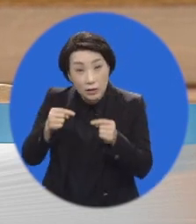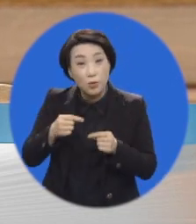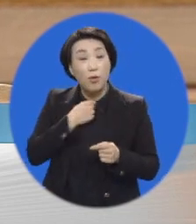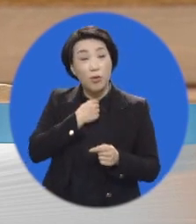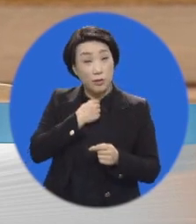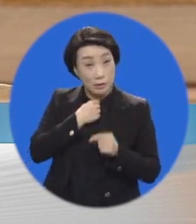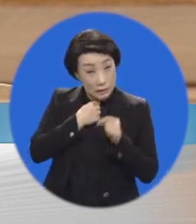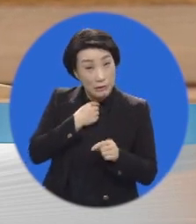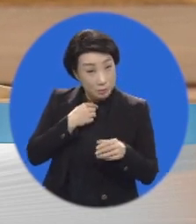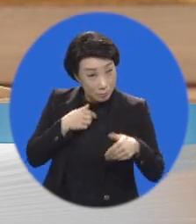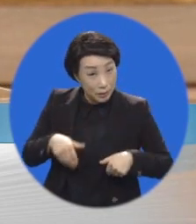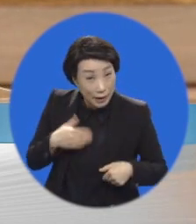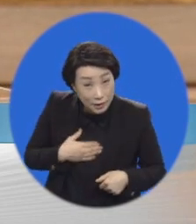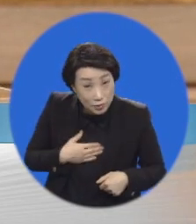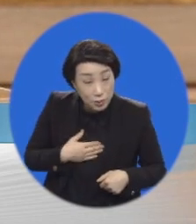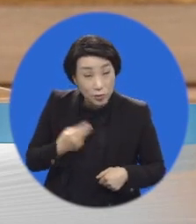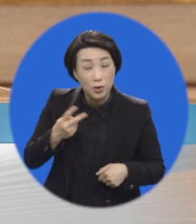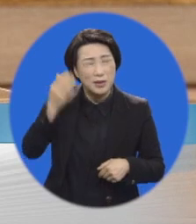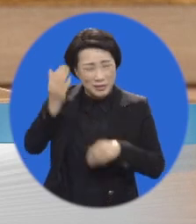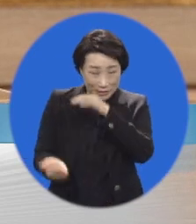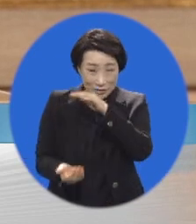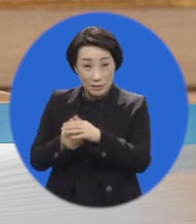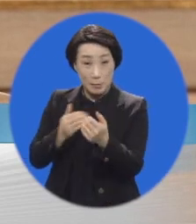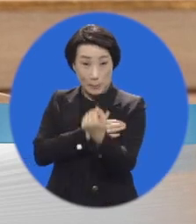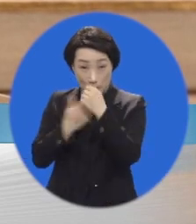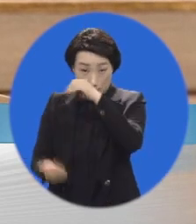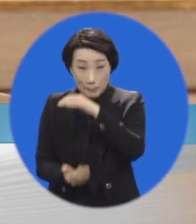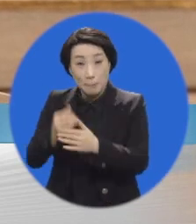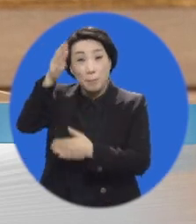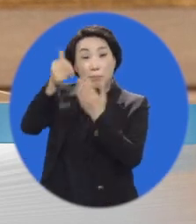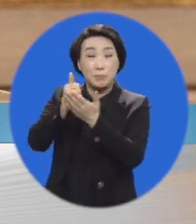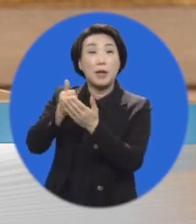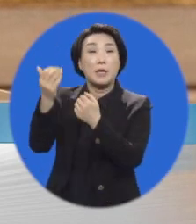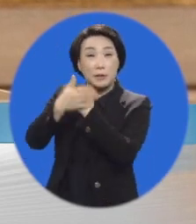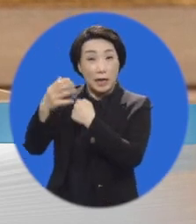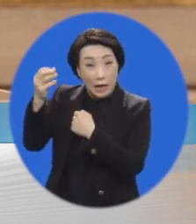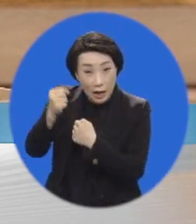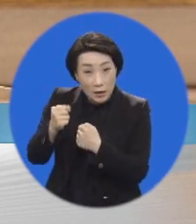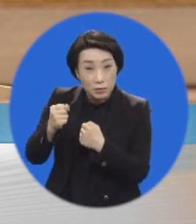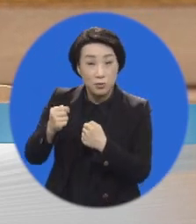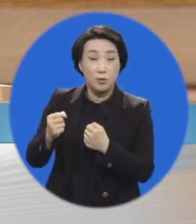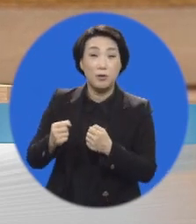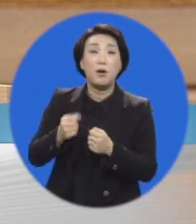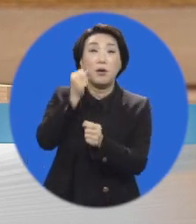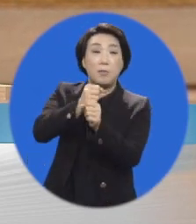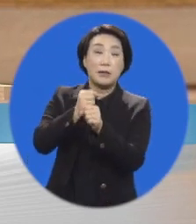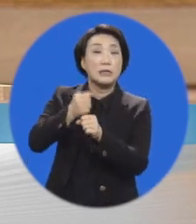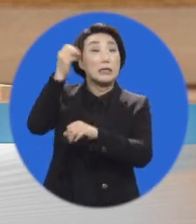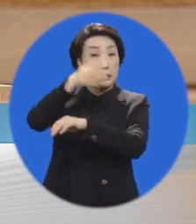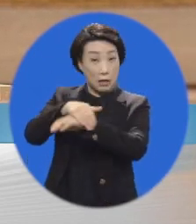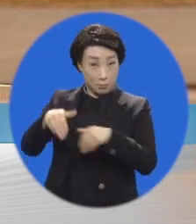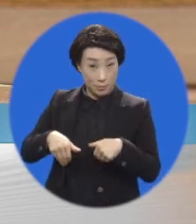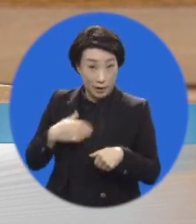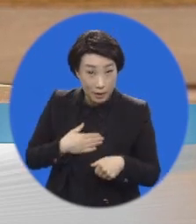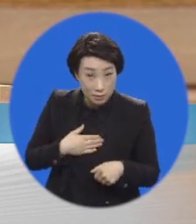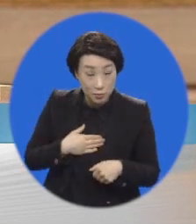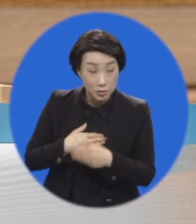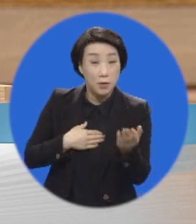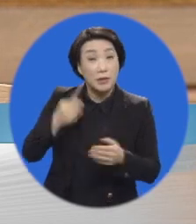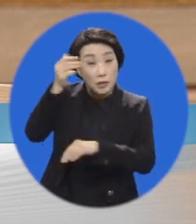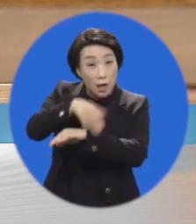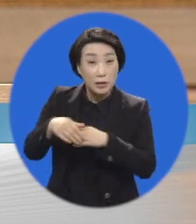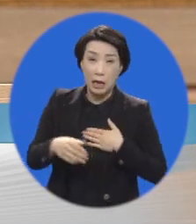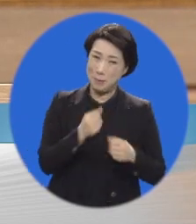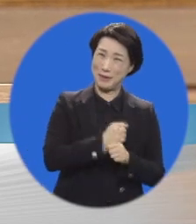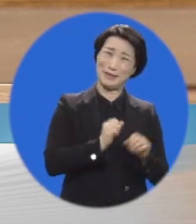설계, 그리고 전지하시고 전능하신 하나님의 은혜로 만들어진 설계. 이 설계는 내가